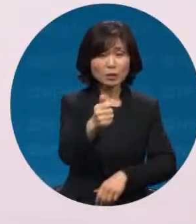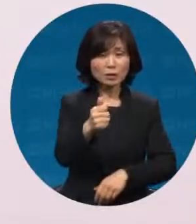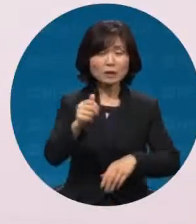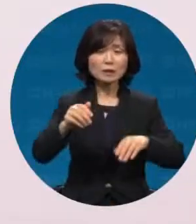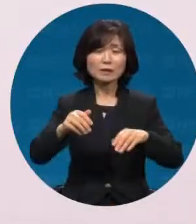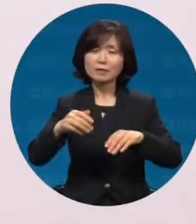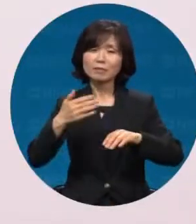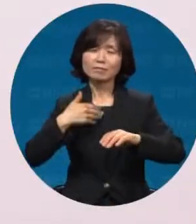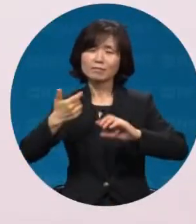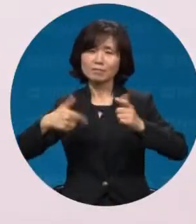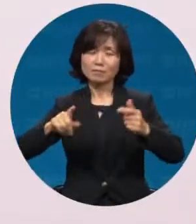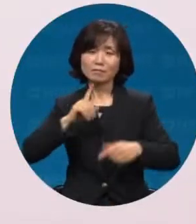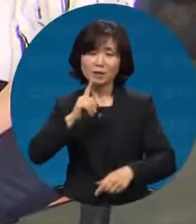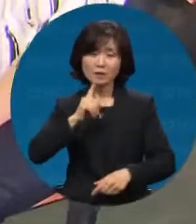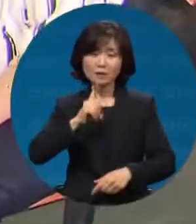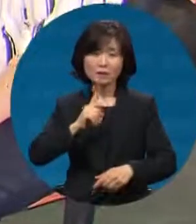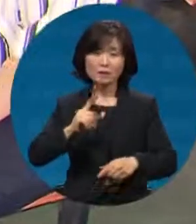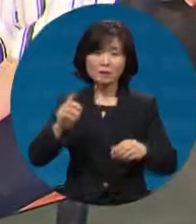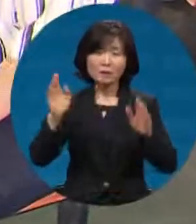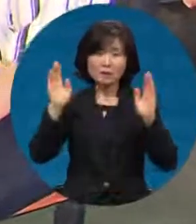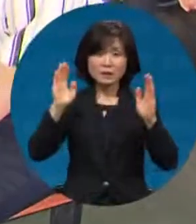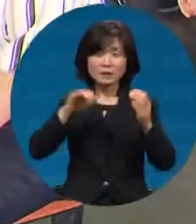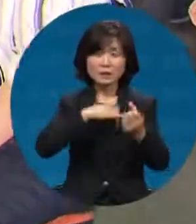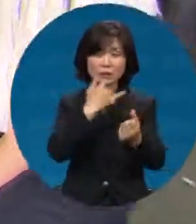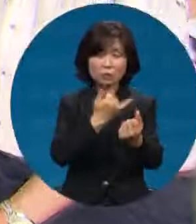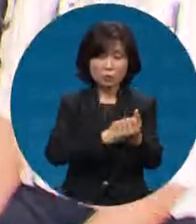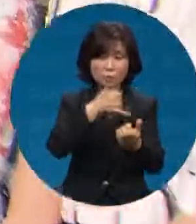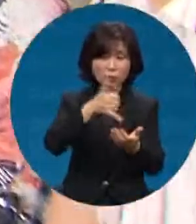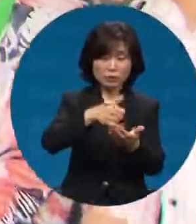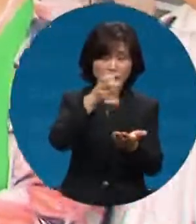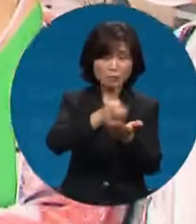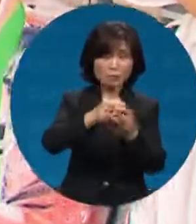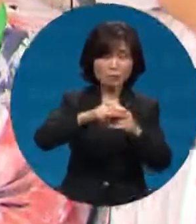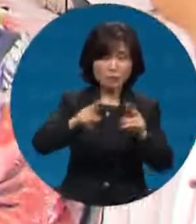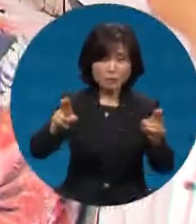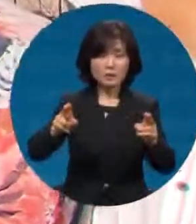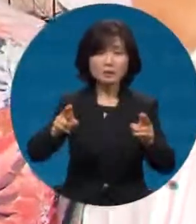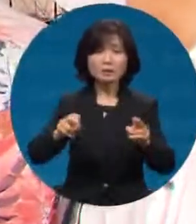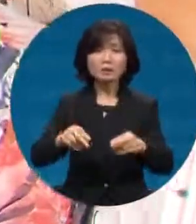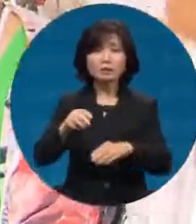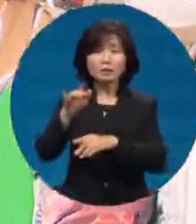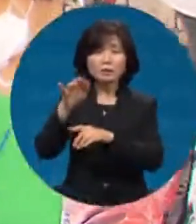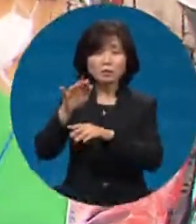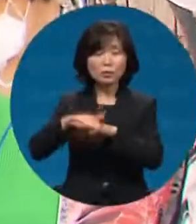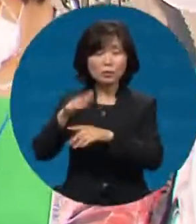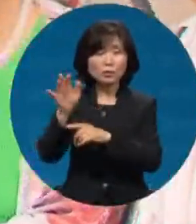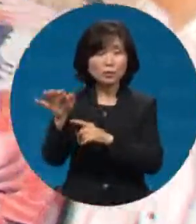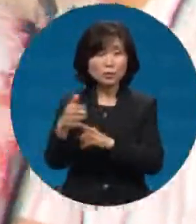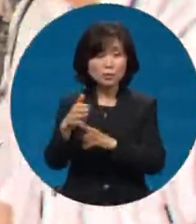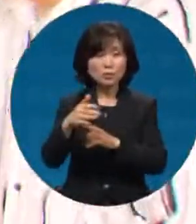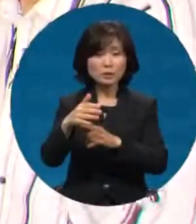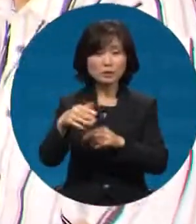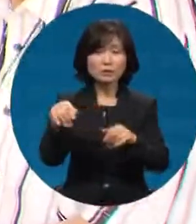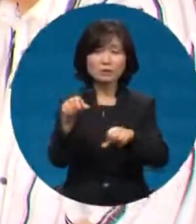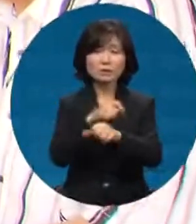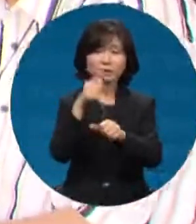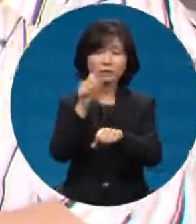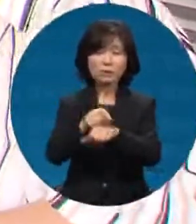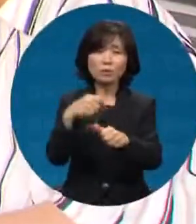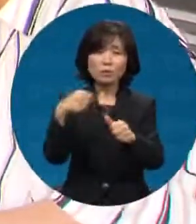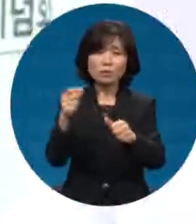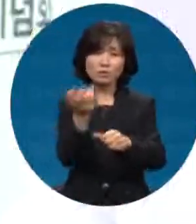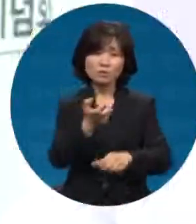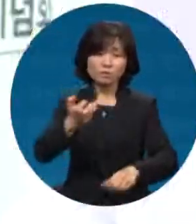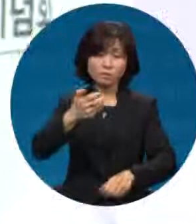학생인권 조례 폐지 와 중학교 자유 학년 제 재범 토를 0 약했고 농촌지역 n 특성화 교육을 강화하겠다고 밝혔습니다